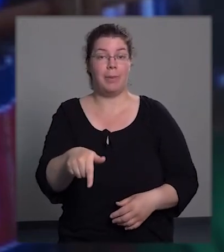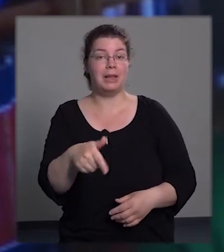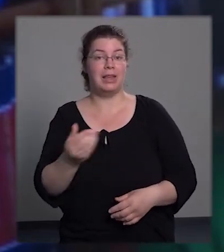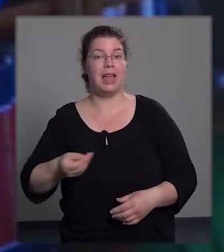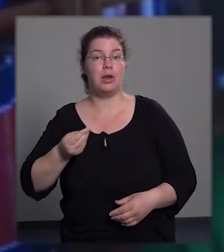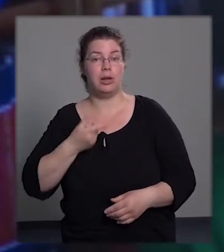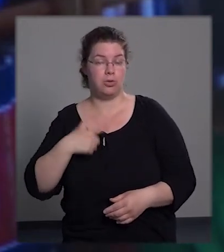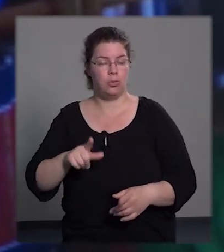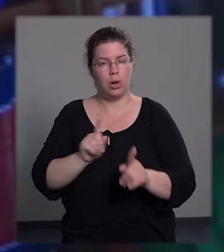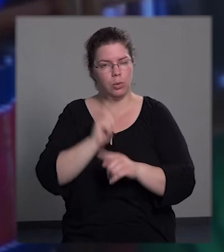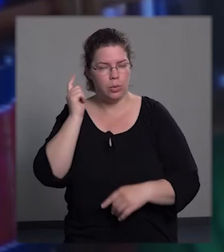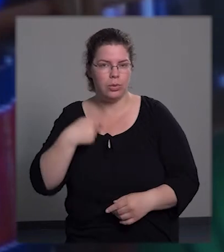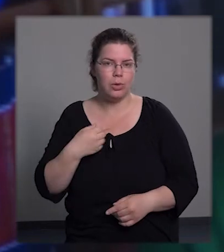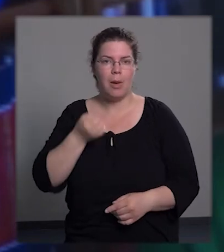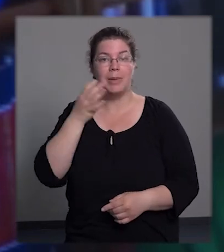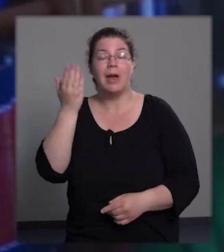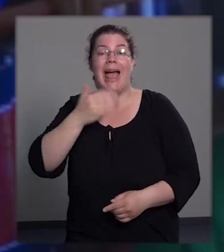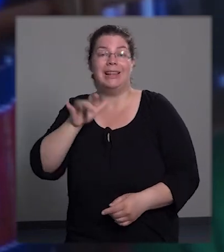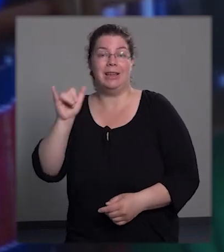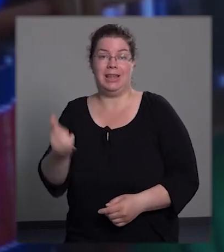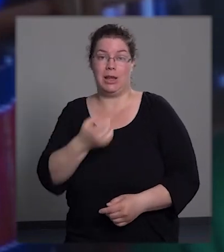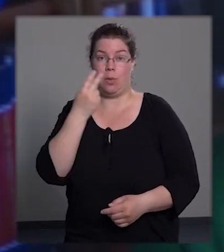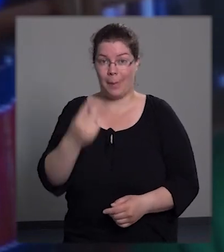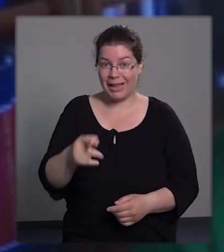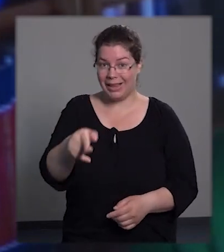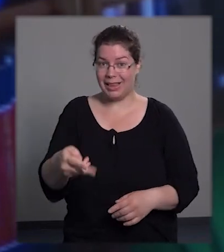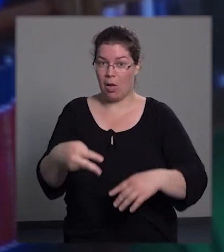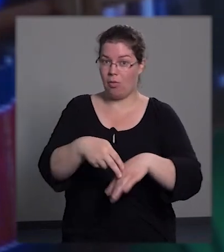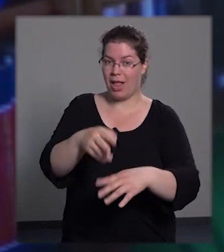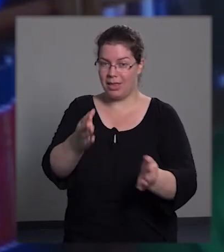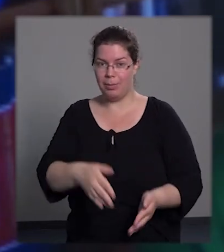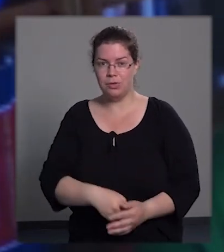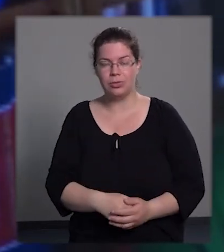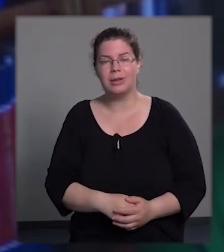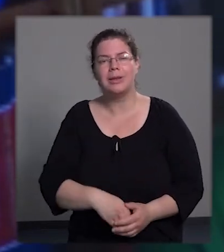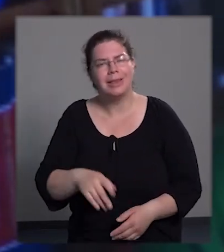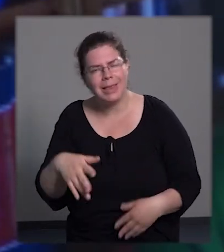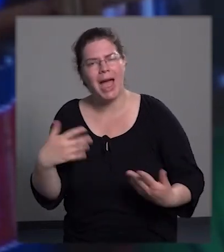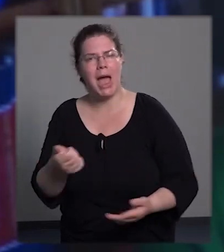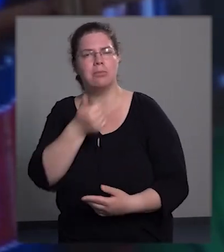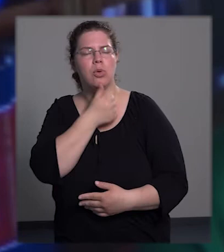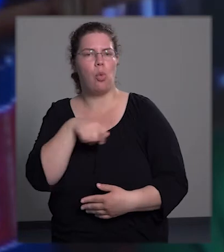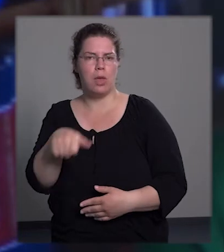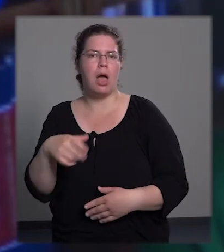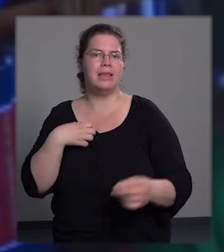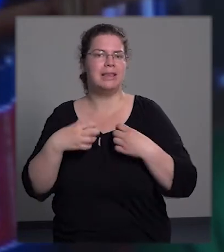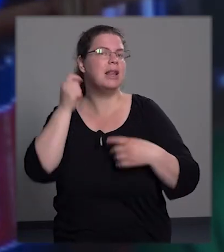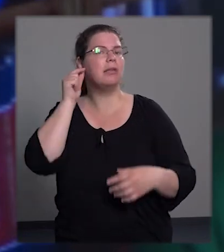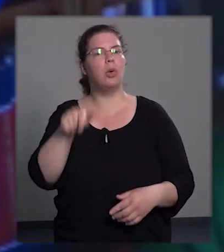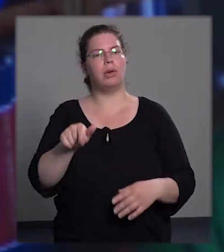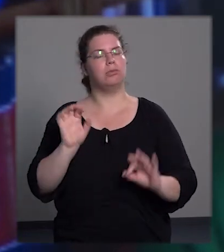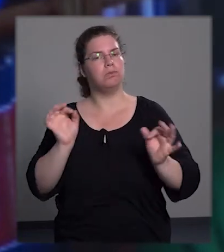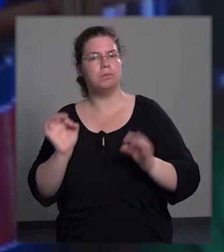én úgy tudom, hogy Helta Jenő megnézte a felléptét. Tehát prózai színésznőként is nagyszerű volt,